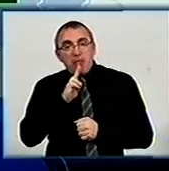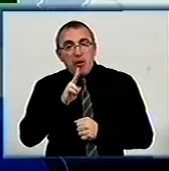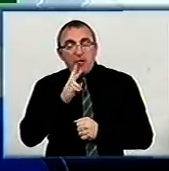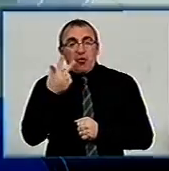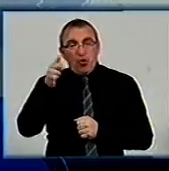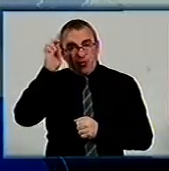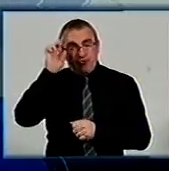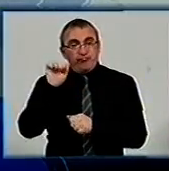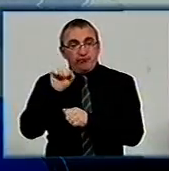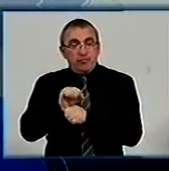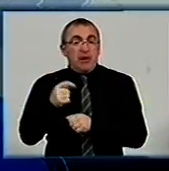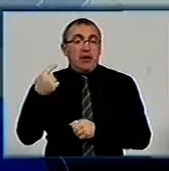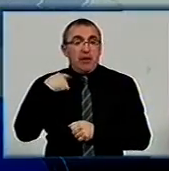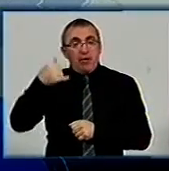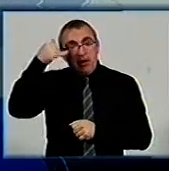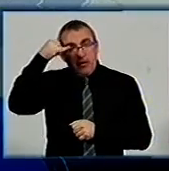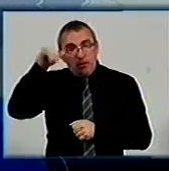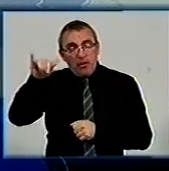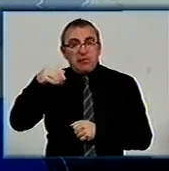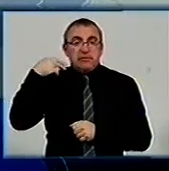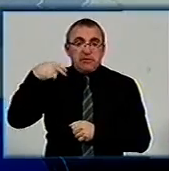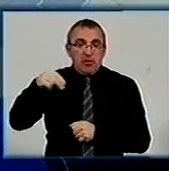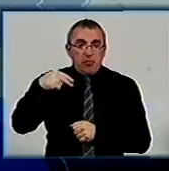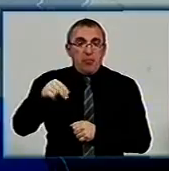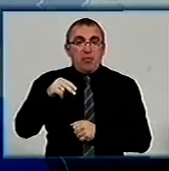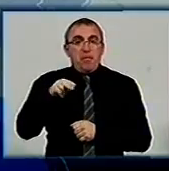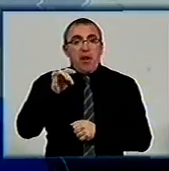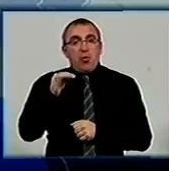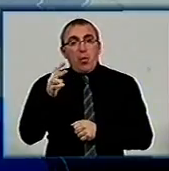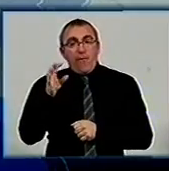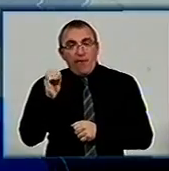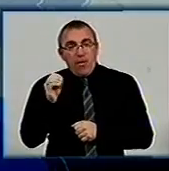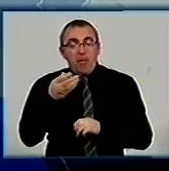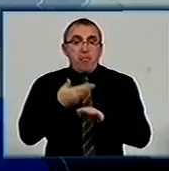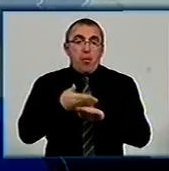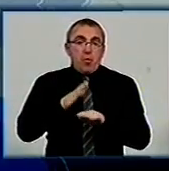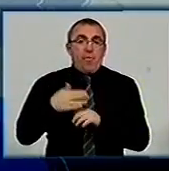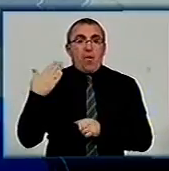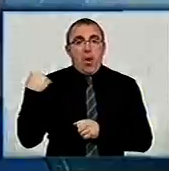3 державних дорогах – Кіровоград – Кривий Ріг – Запоріжжя, Кіровоград – Платонове та Полтава – Олександрія.